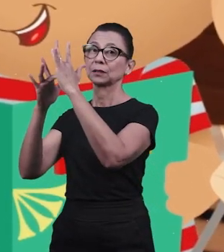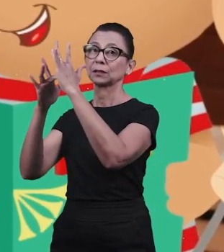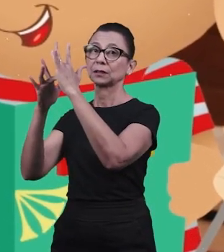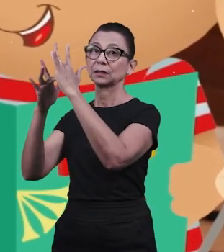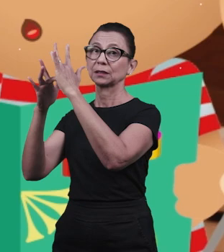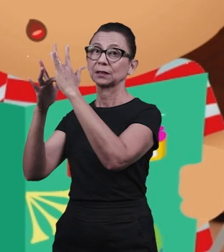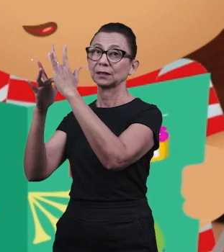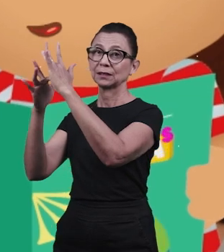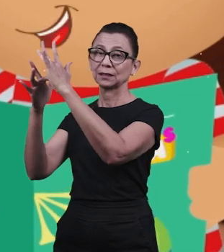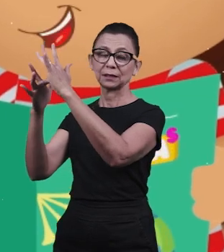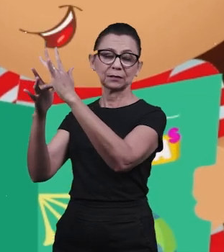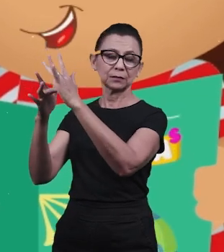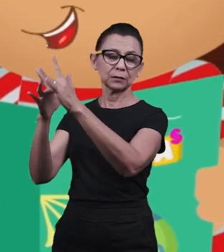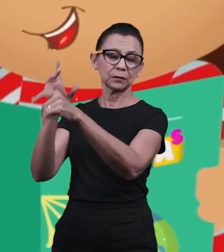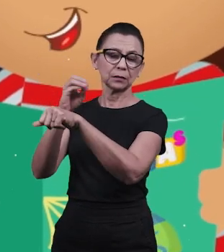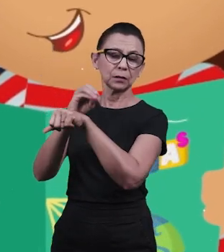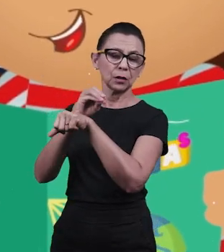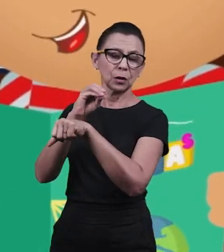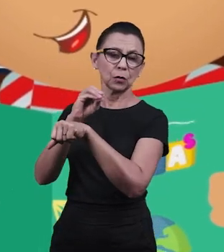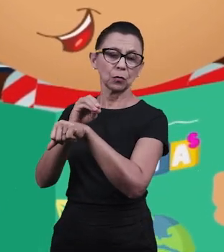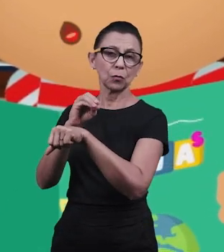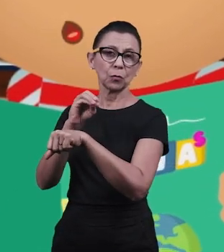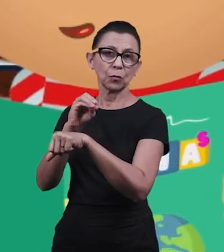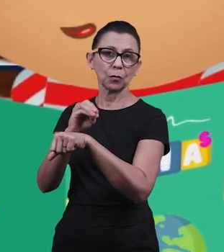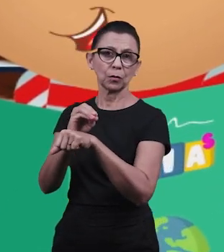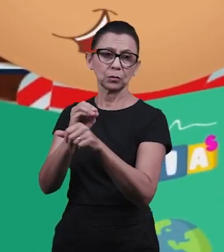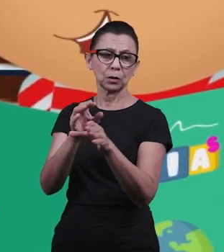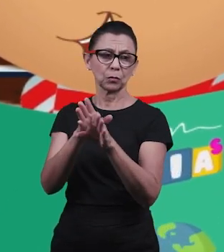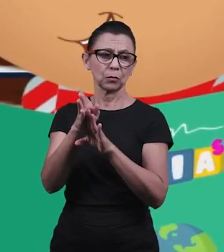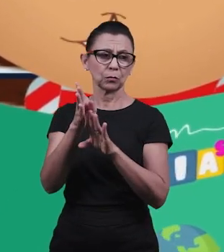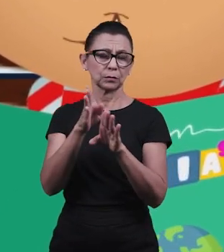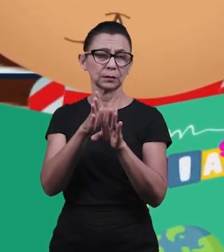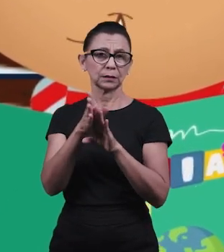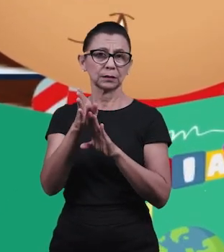принимает тебя в свои объятия, о овечка,